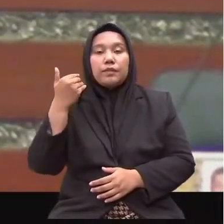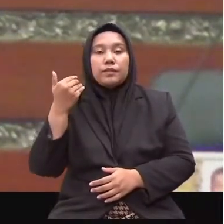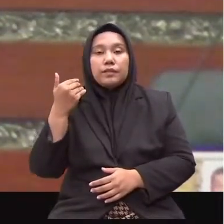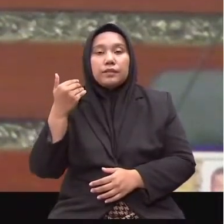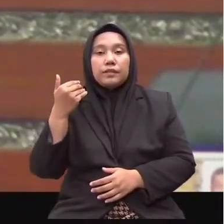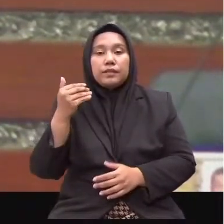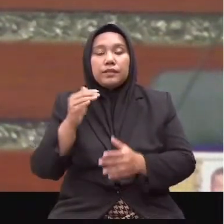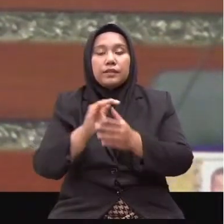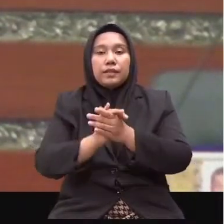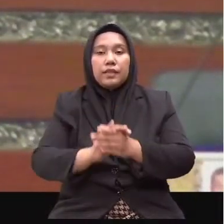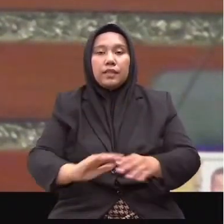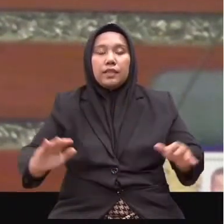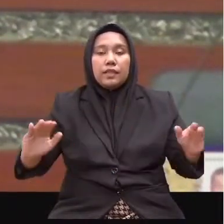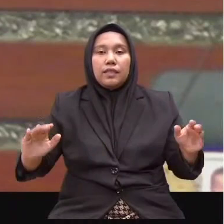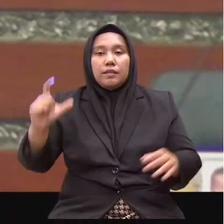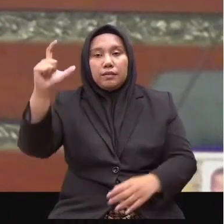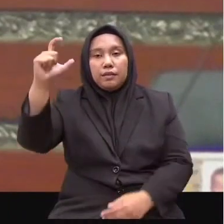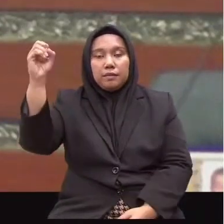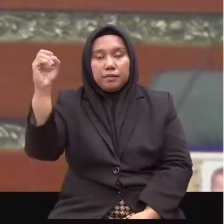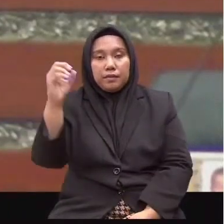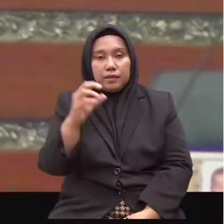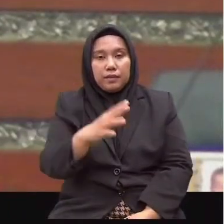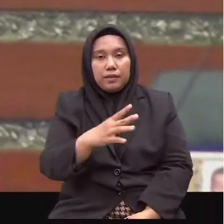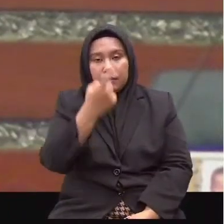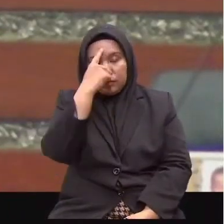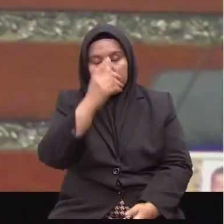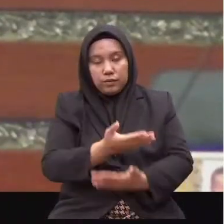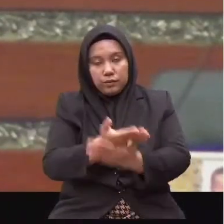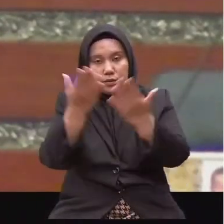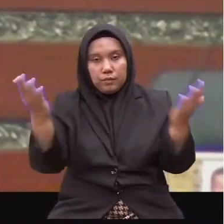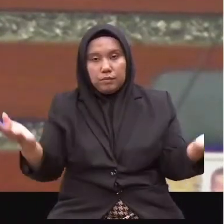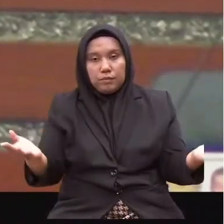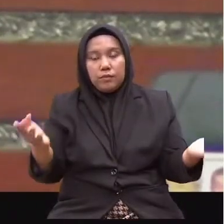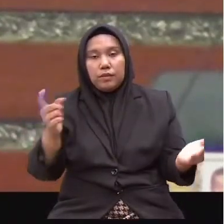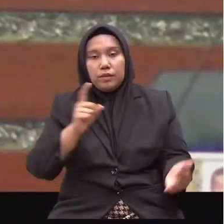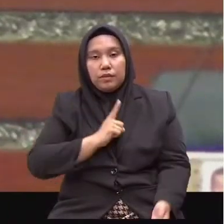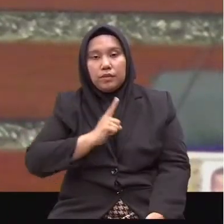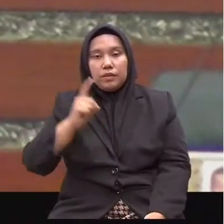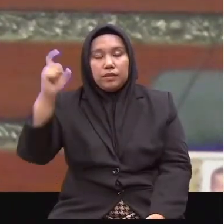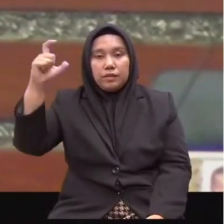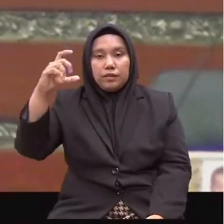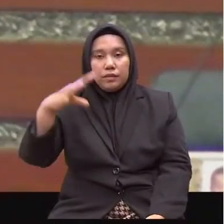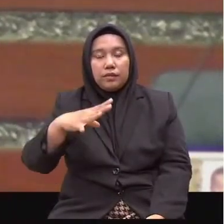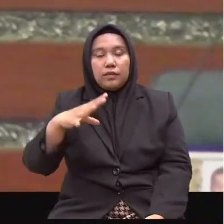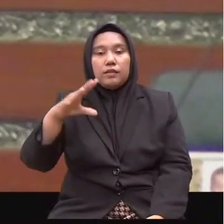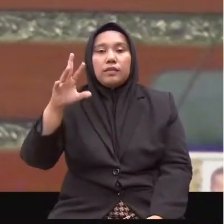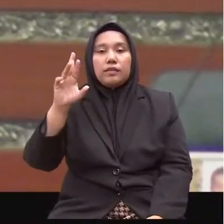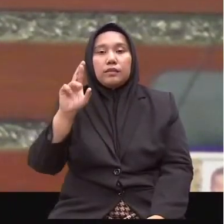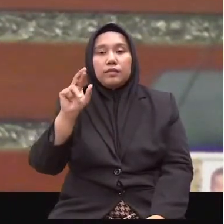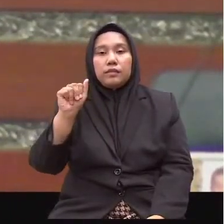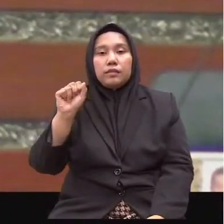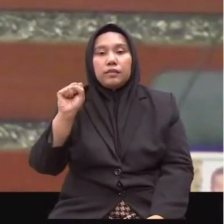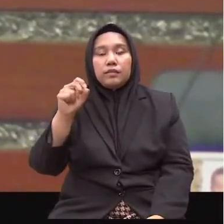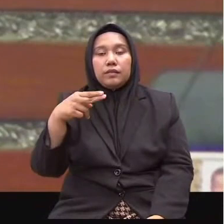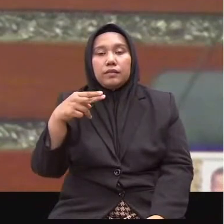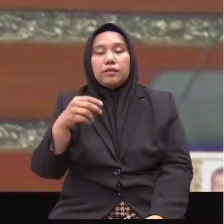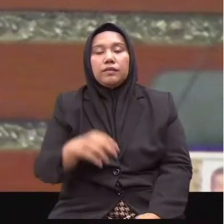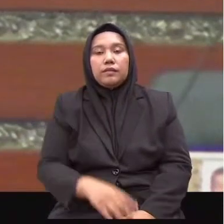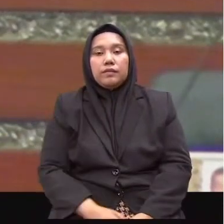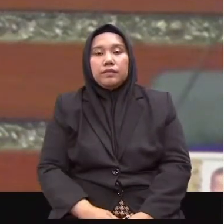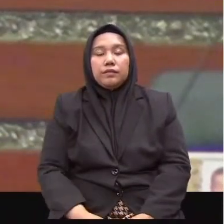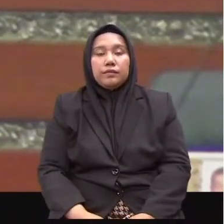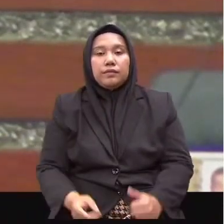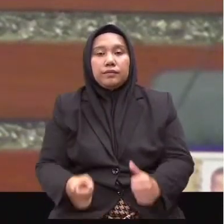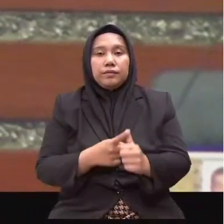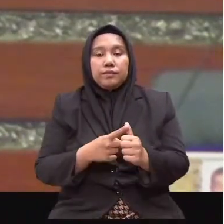salam Ramadhan awkarin kepada semua umat Islam khasnya penduduk dirasa perkara pertama yang saya bangkitkan pada tengah